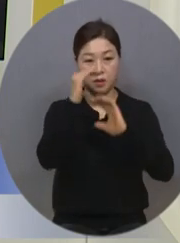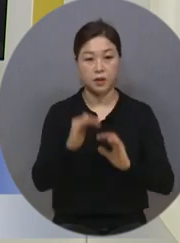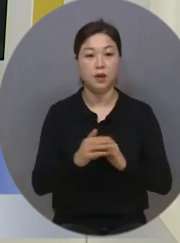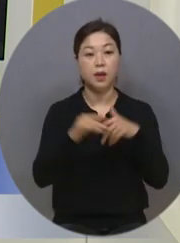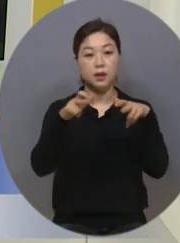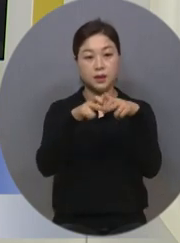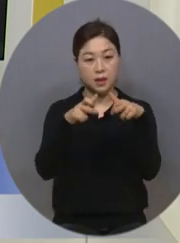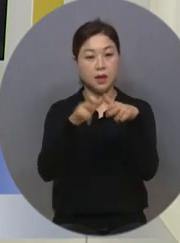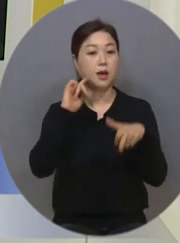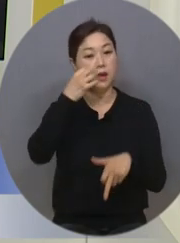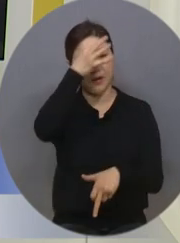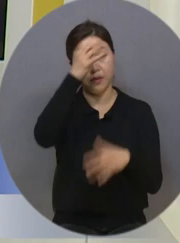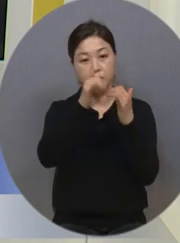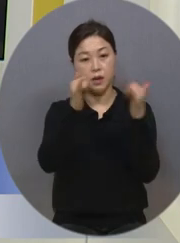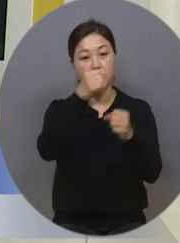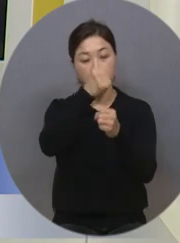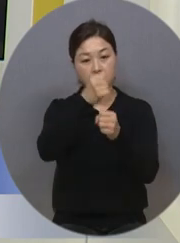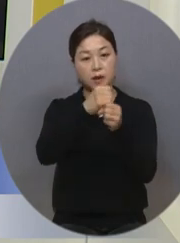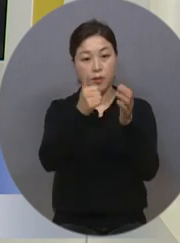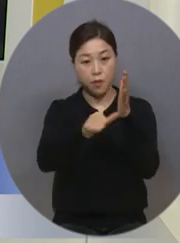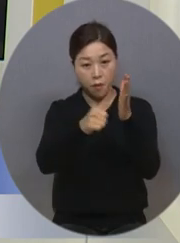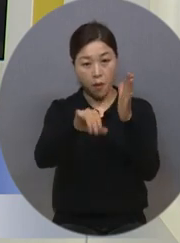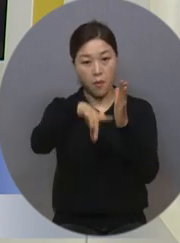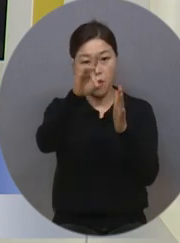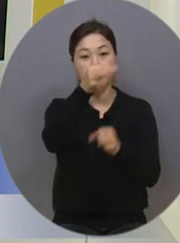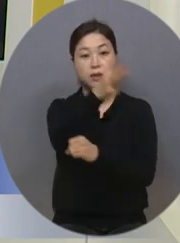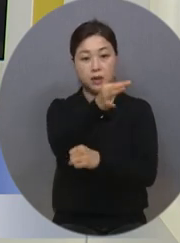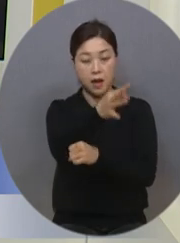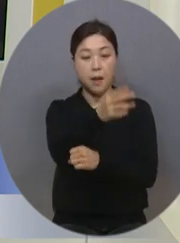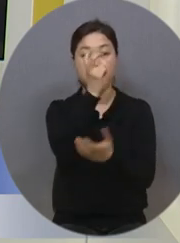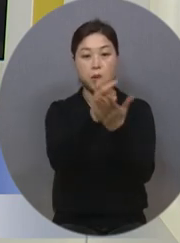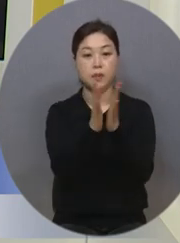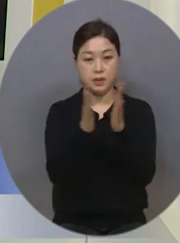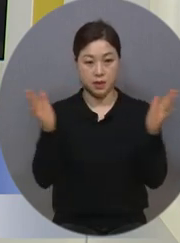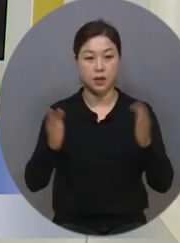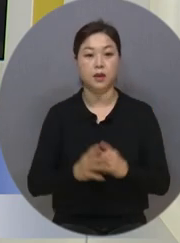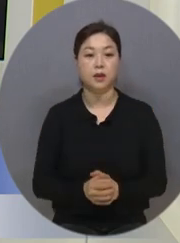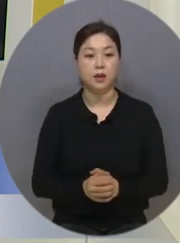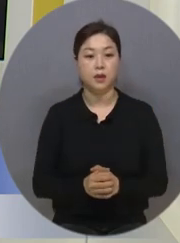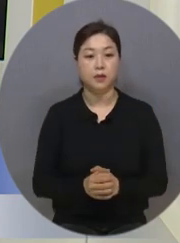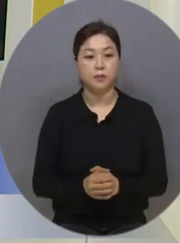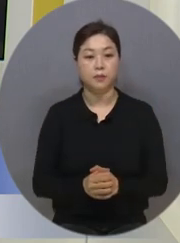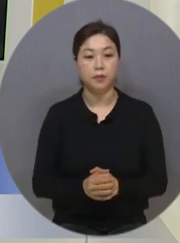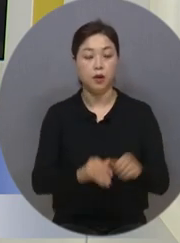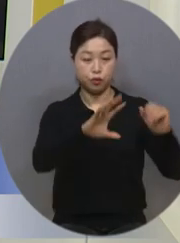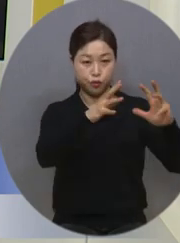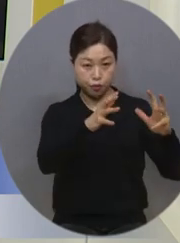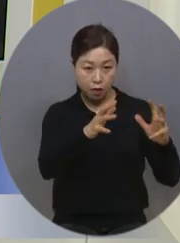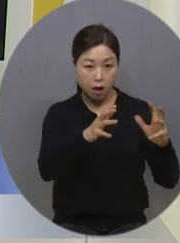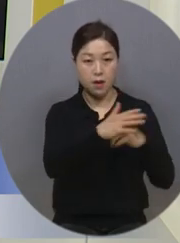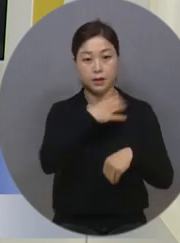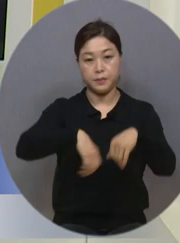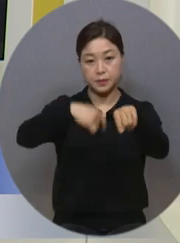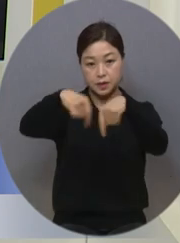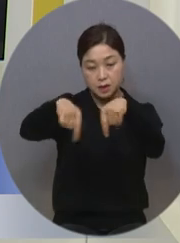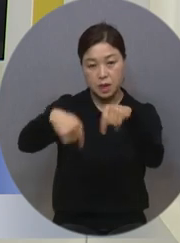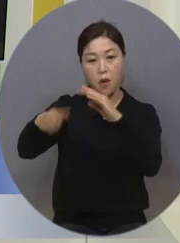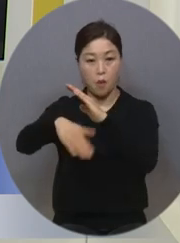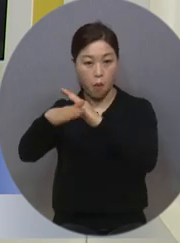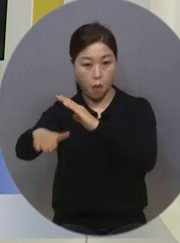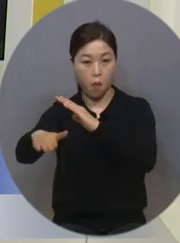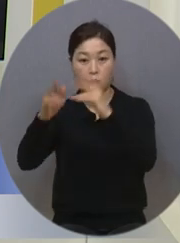장애 예술인 생산 창작물 우선 구매 제도가 본격 시행됩니다. 이에 따라 국가와 지자체,